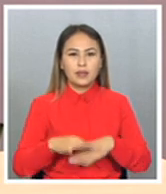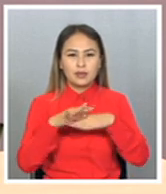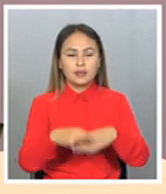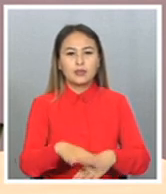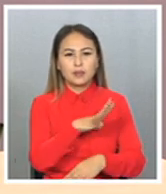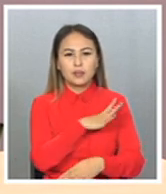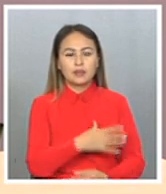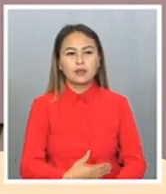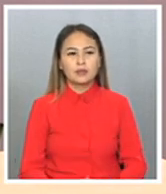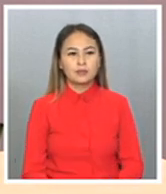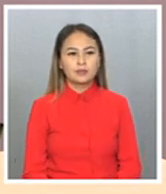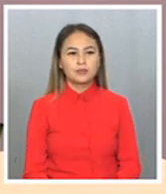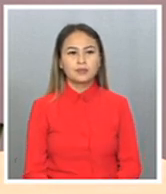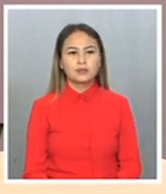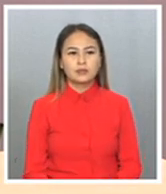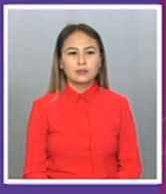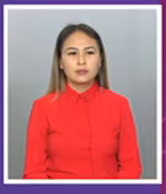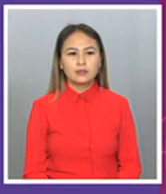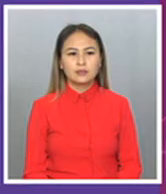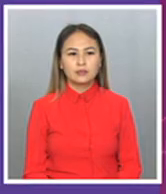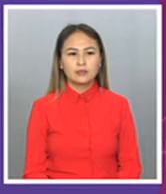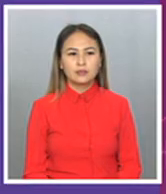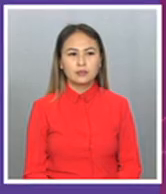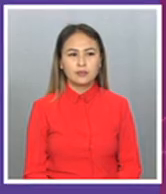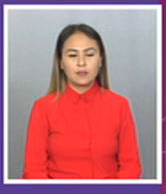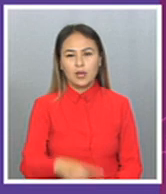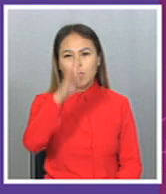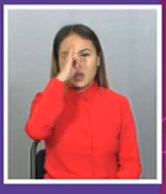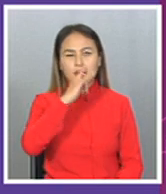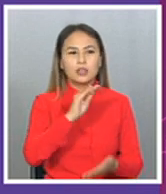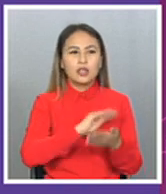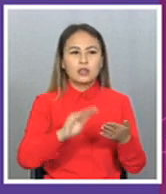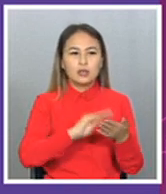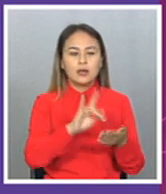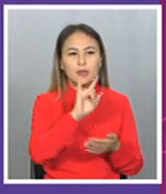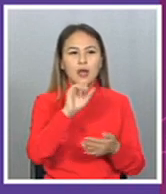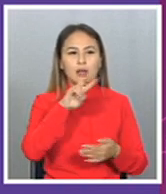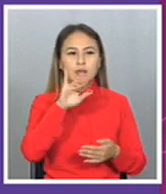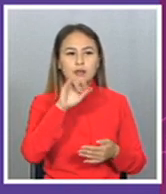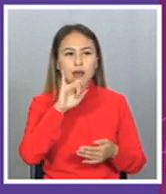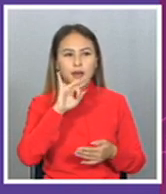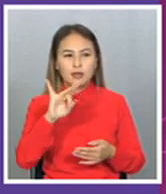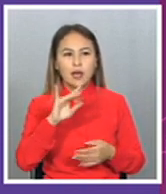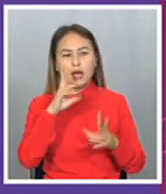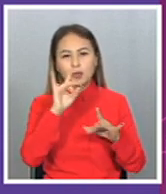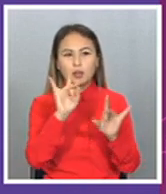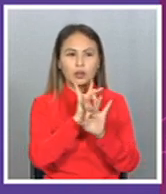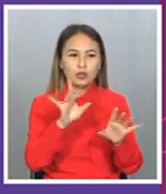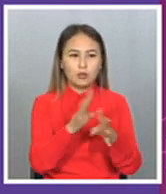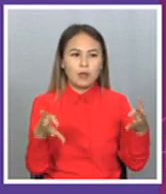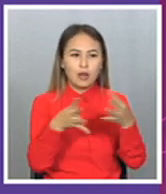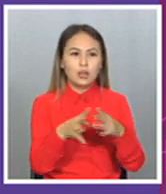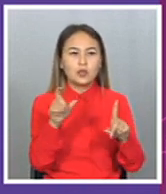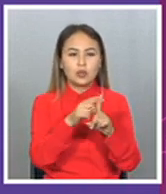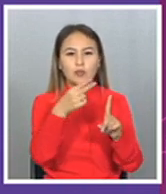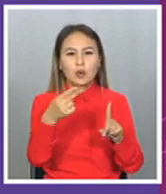театрға ертіп кетті. Қазақ жазушысы Ыбырай Алтынсаринның әңгімелерінде